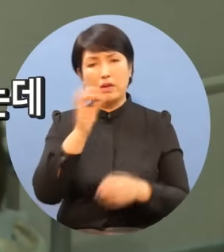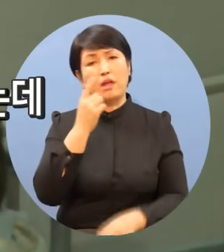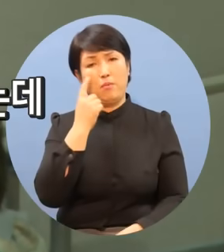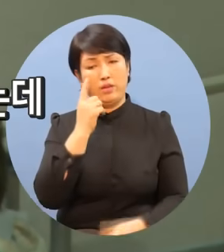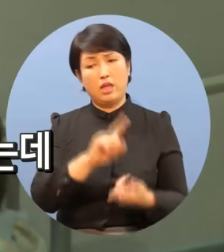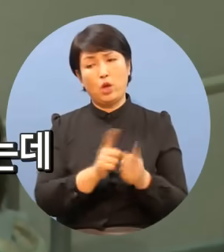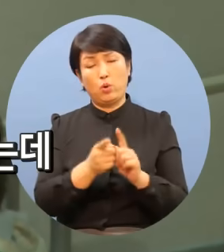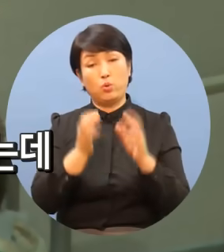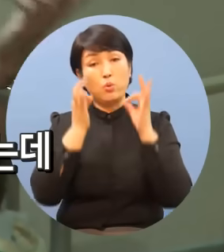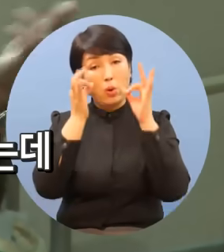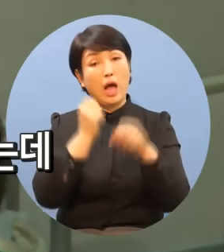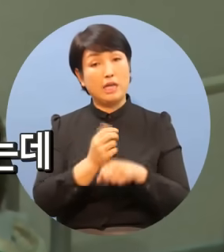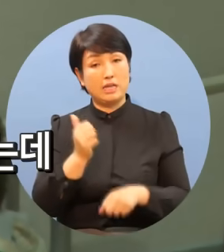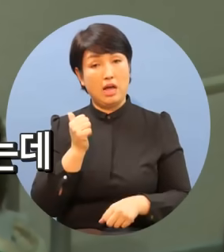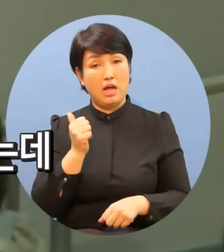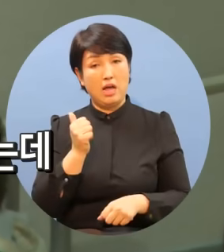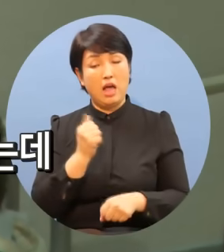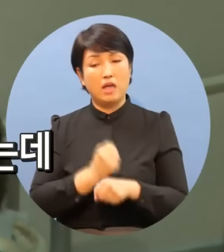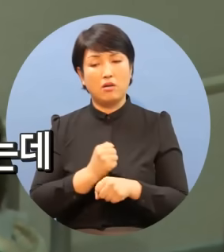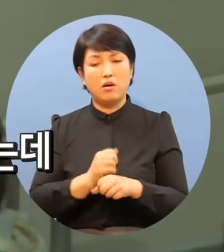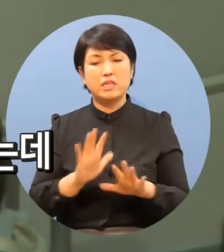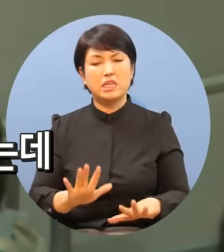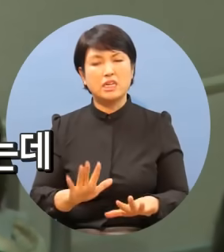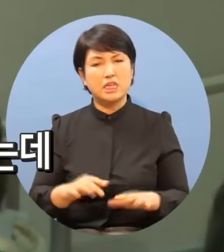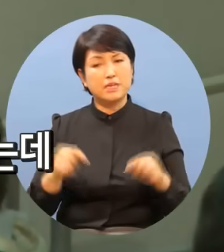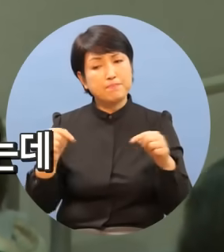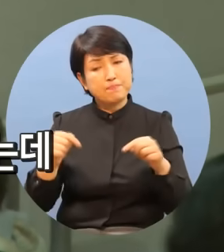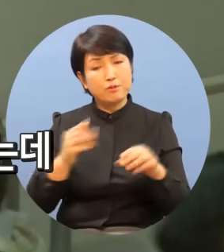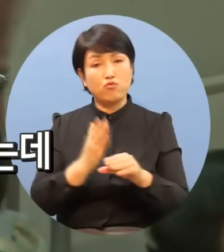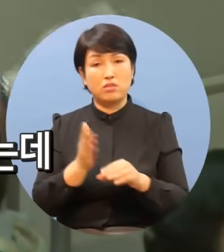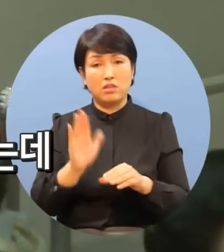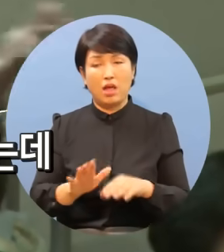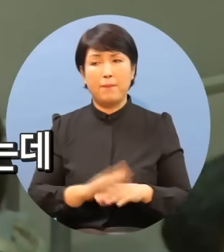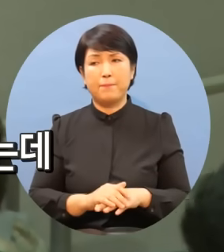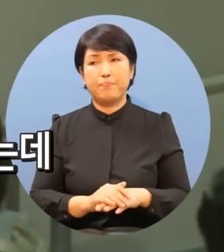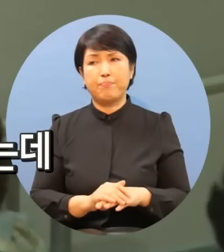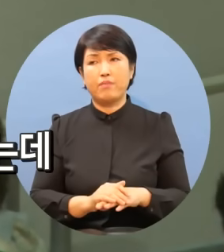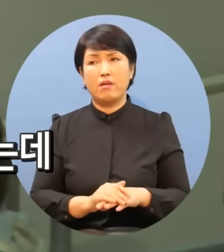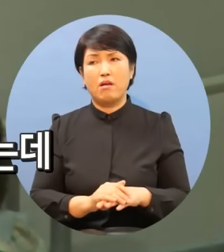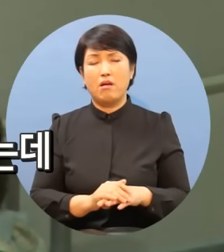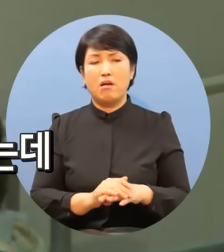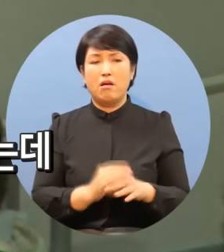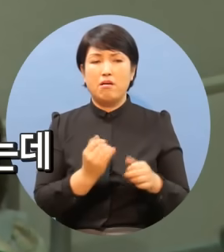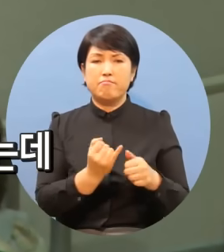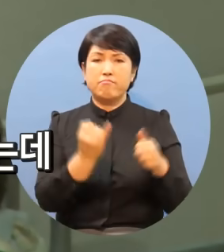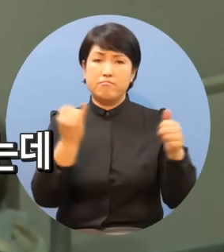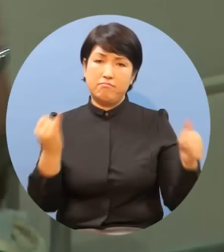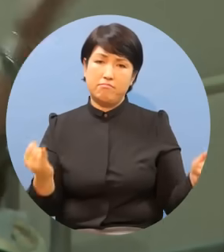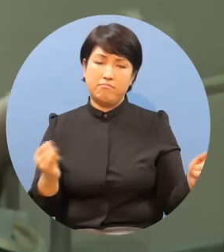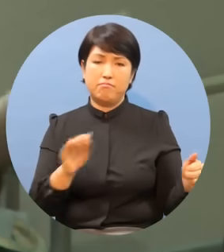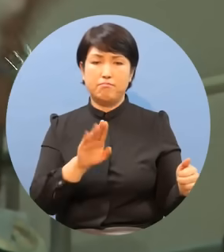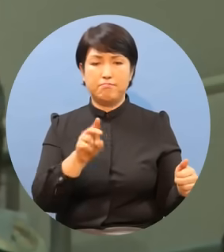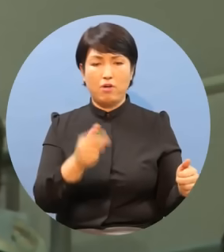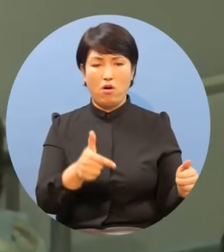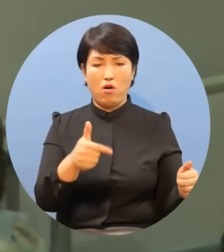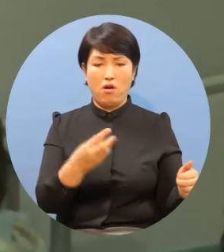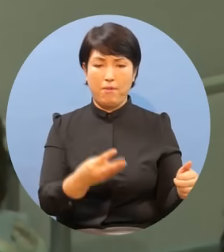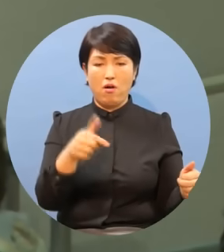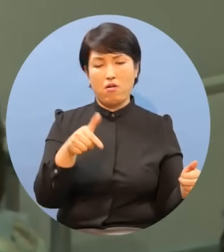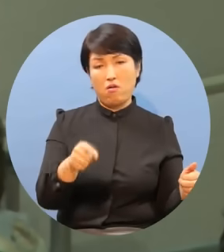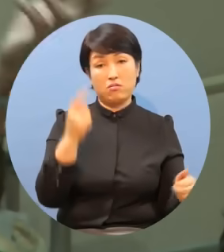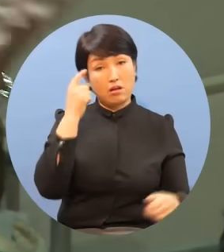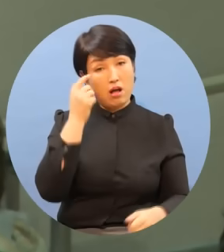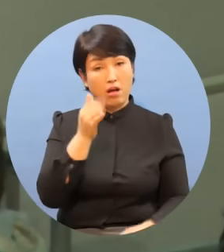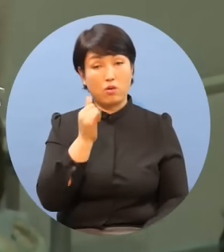서로서로. 그래서 그 부분에 대해서 지금 협의를 하고 있는데, 뭐 여러 가지 뭐 별거도 생각을 해보고요. 뭐 애들 클